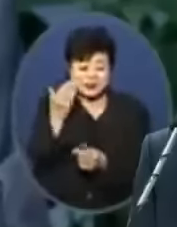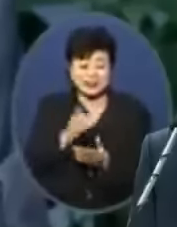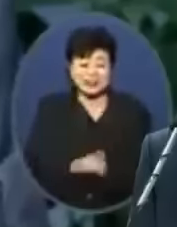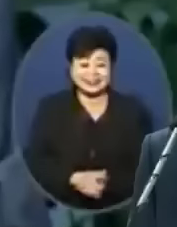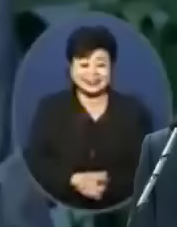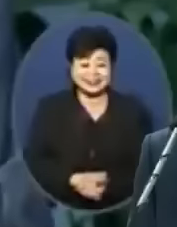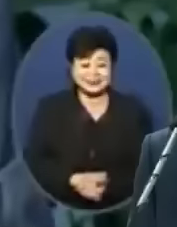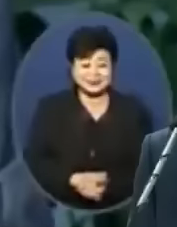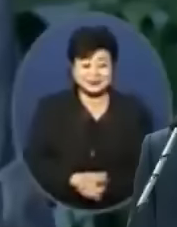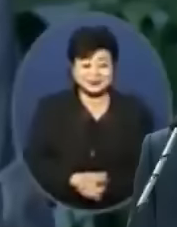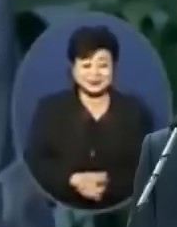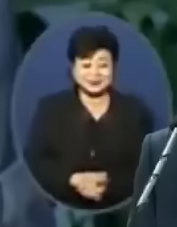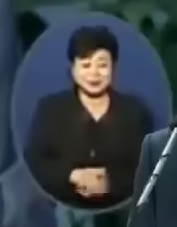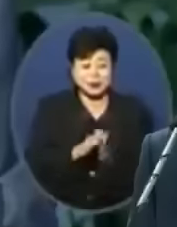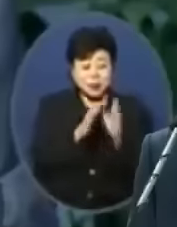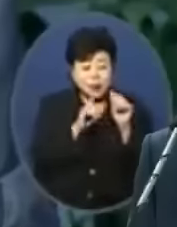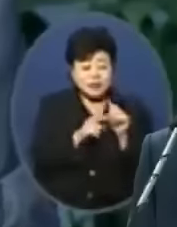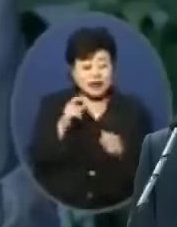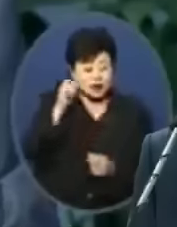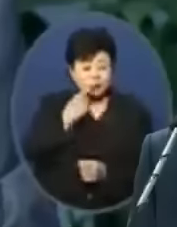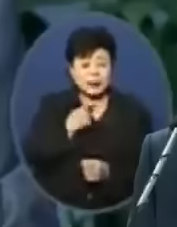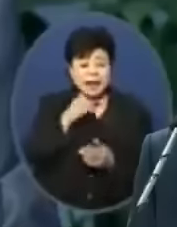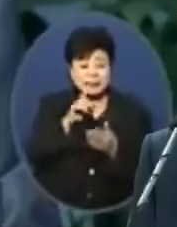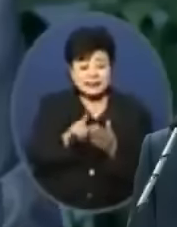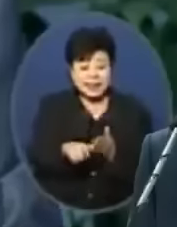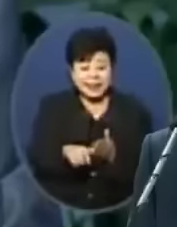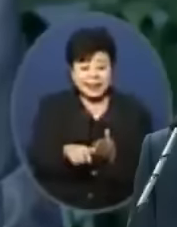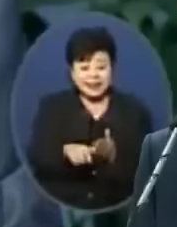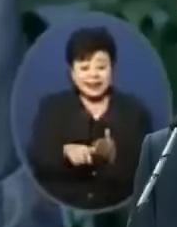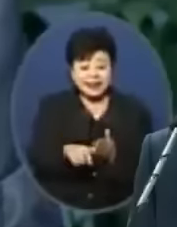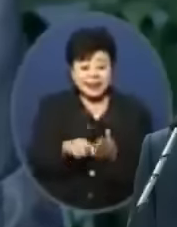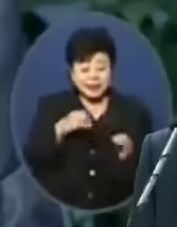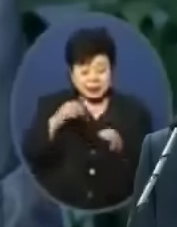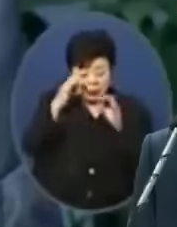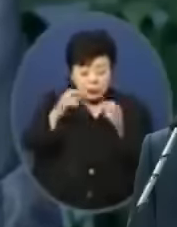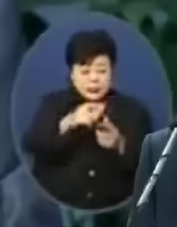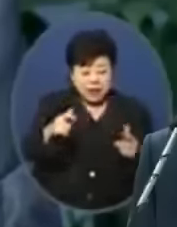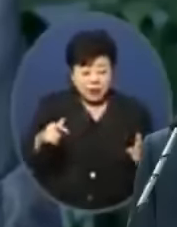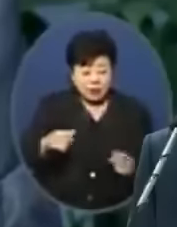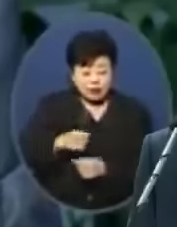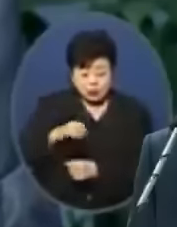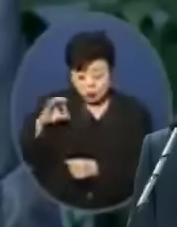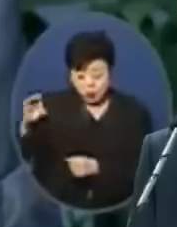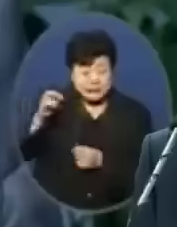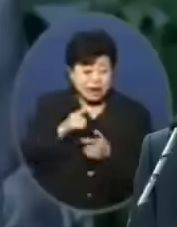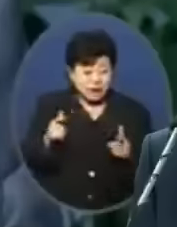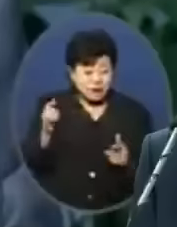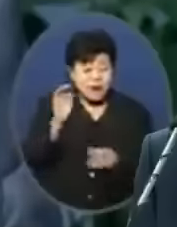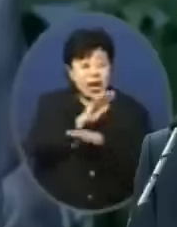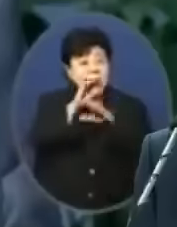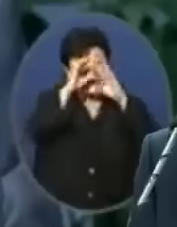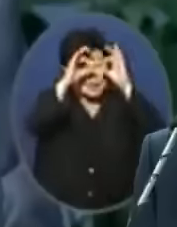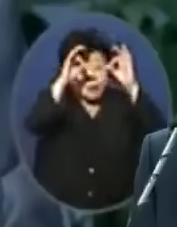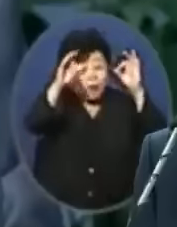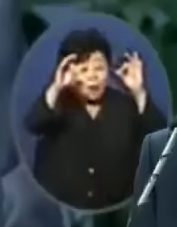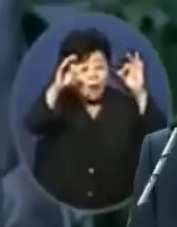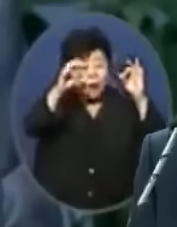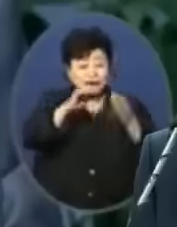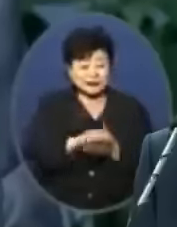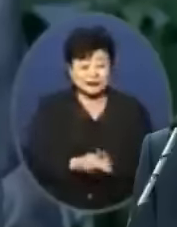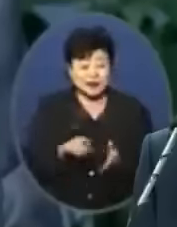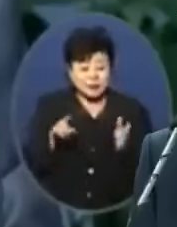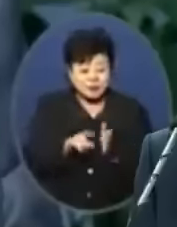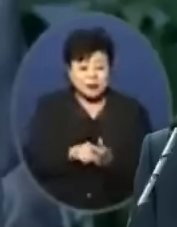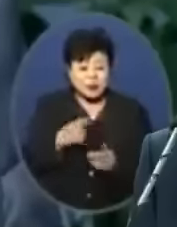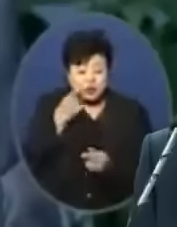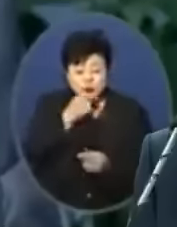것입니다. 모세는 어려움을 당했을 때 바다도 바라보지 않고 군인들도 바라보지 않고 하늘을 바라보고